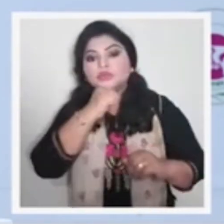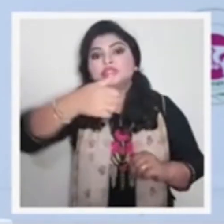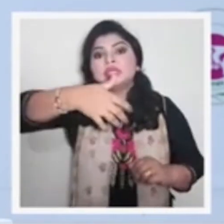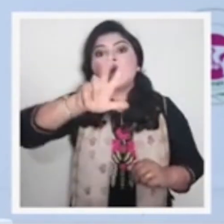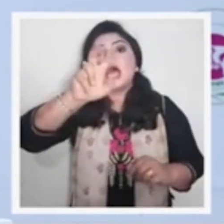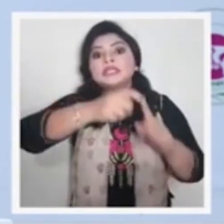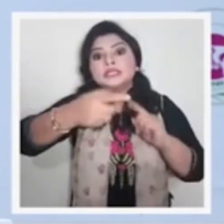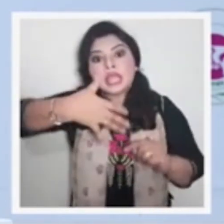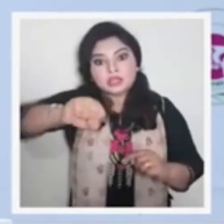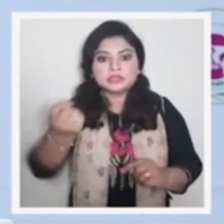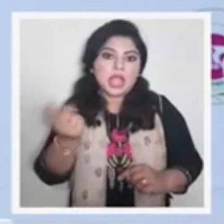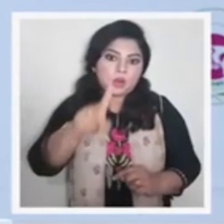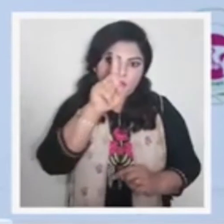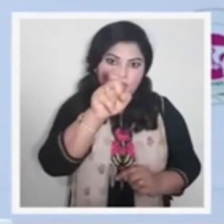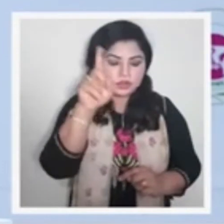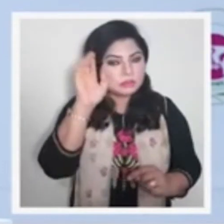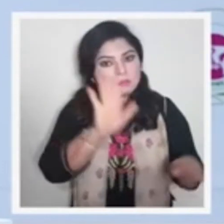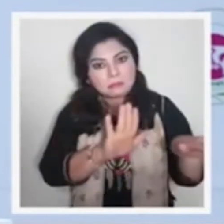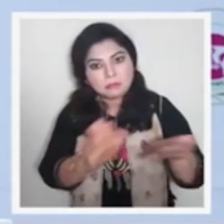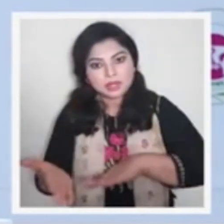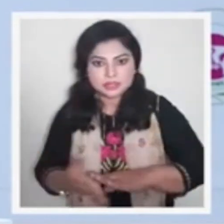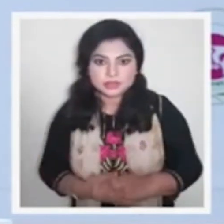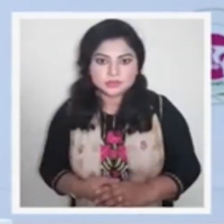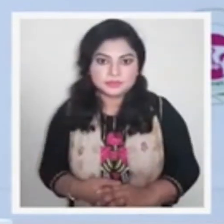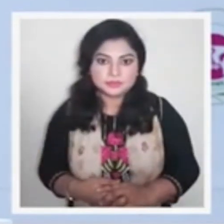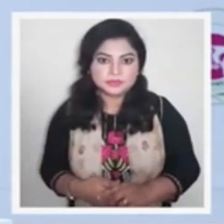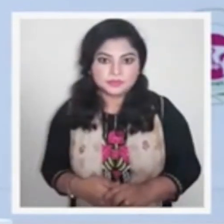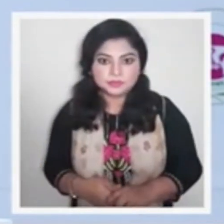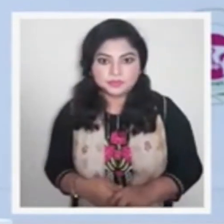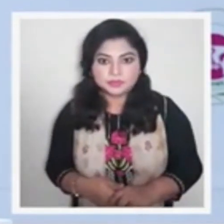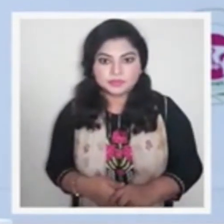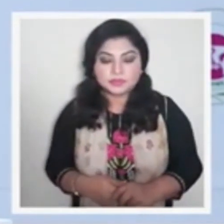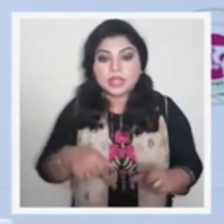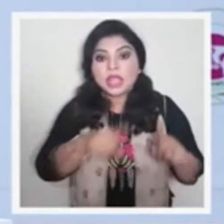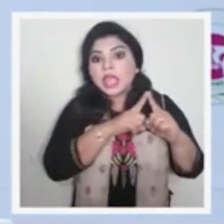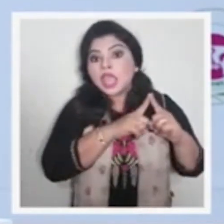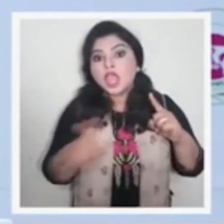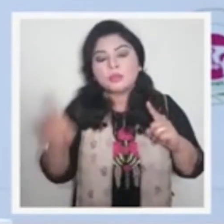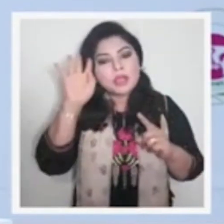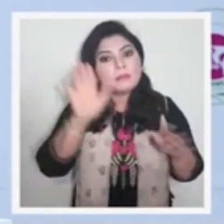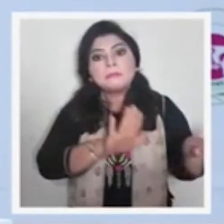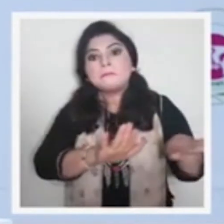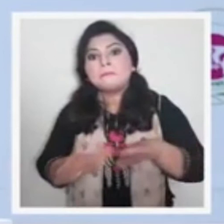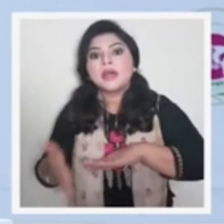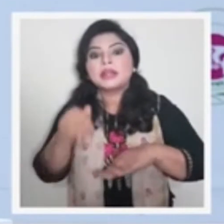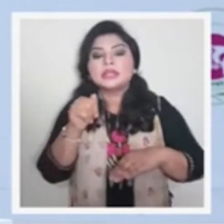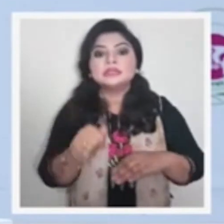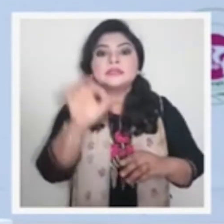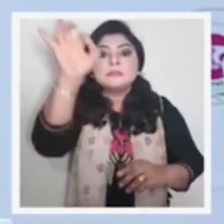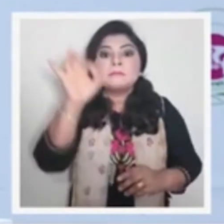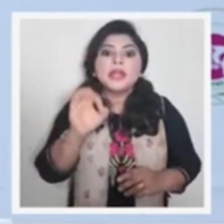61 থেকে 70 12 জন এবং 71 থেকে 80 3 জন, 81 থেকে 90 বয়সের মধ্যে আরও 1 জন।